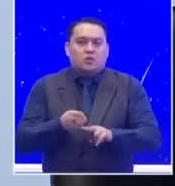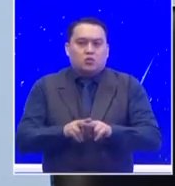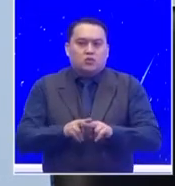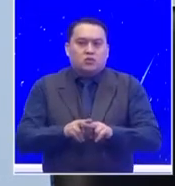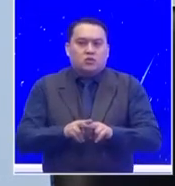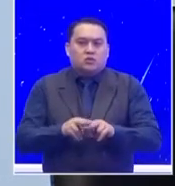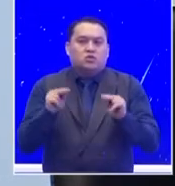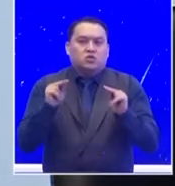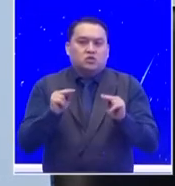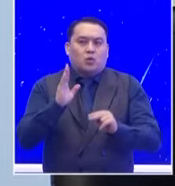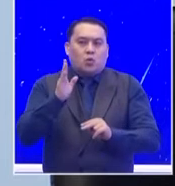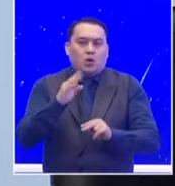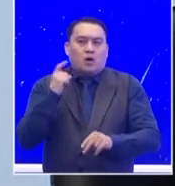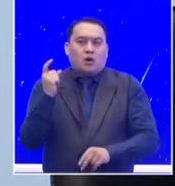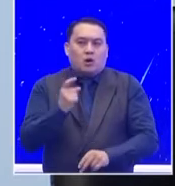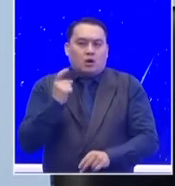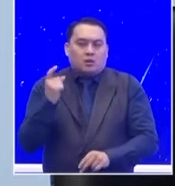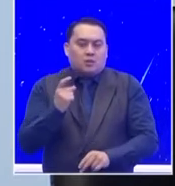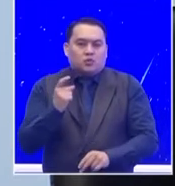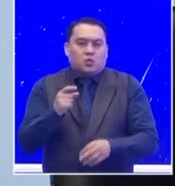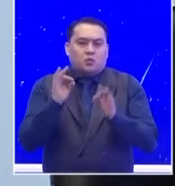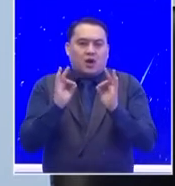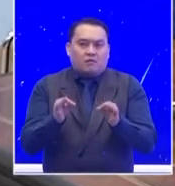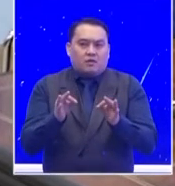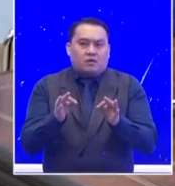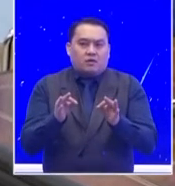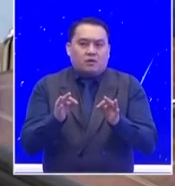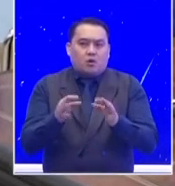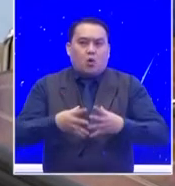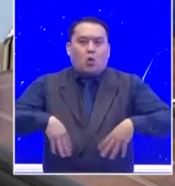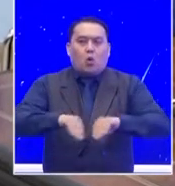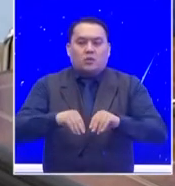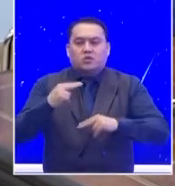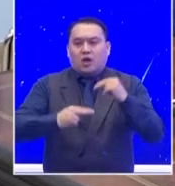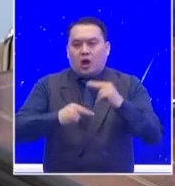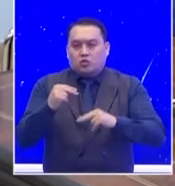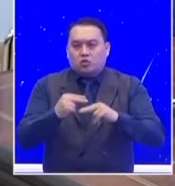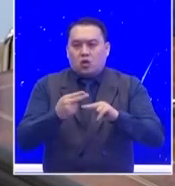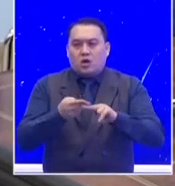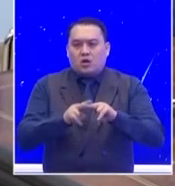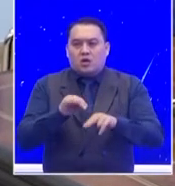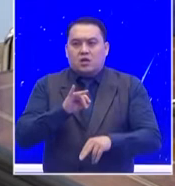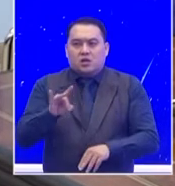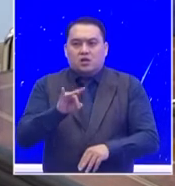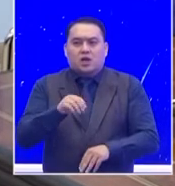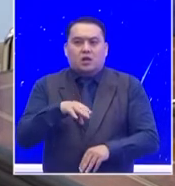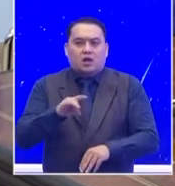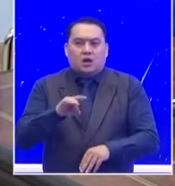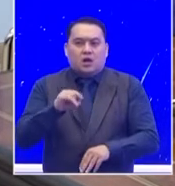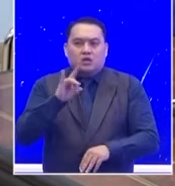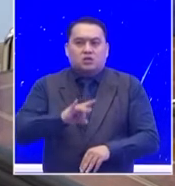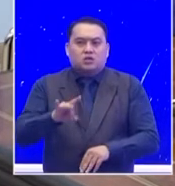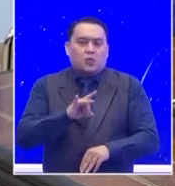будет справедливо, потому что экономически же... Правильно говорит она. Комплексная застройка в основном идет в Илийском, Талгарском,